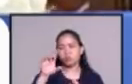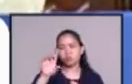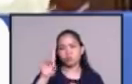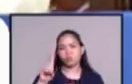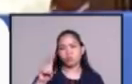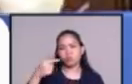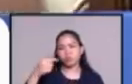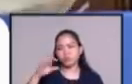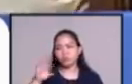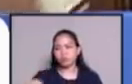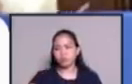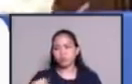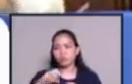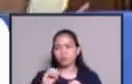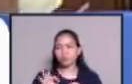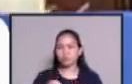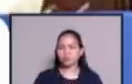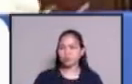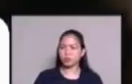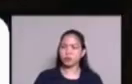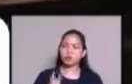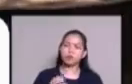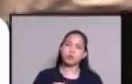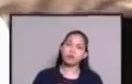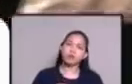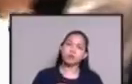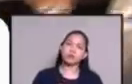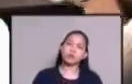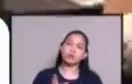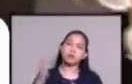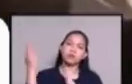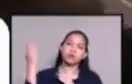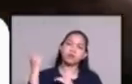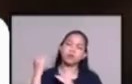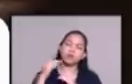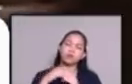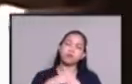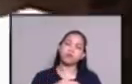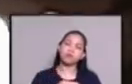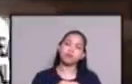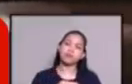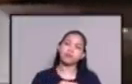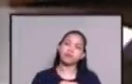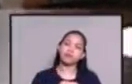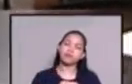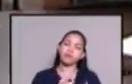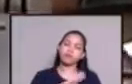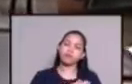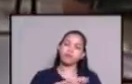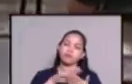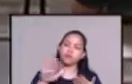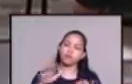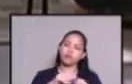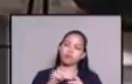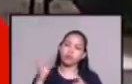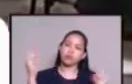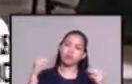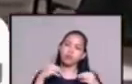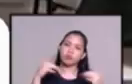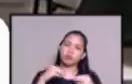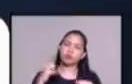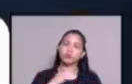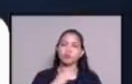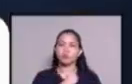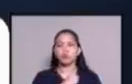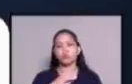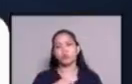yan. Walang pera pang gastos. Tumubon. Umaasa naman ang palasyo na mapaplansya na ang gusot sa gagawing pulong ng mga senador at